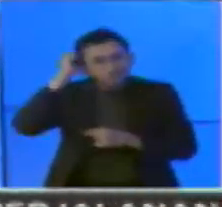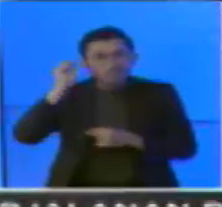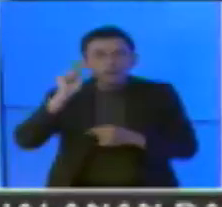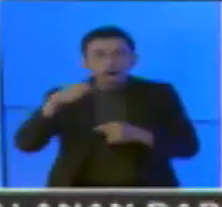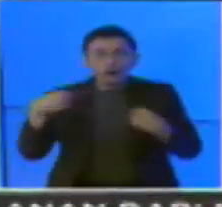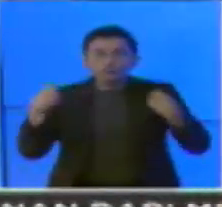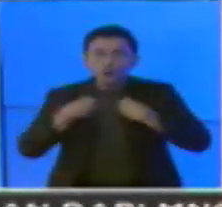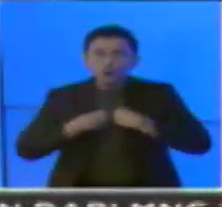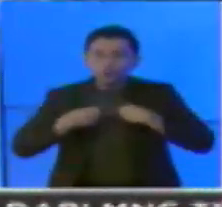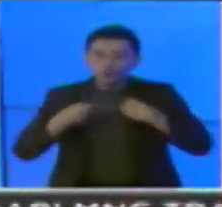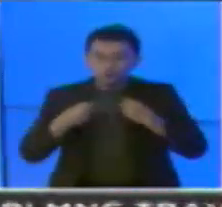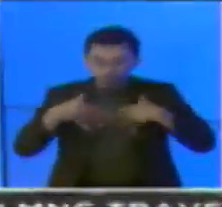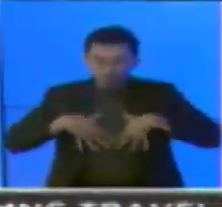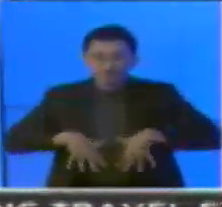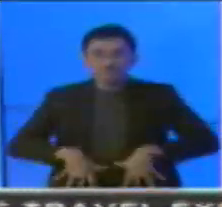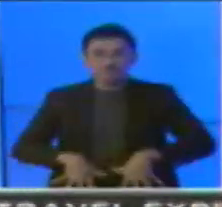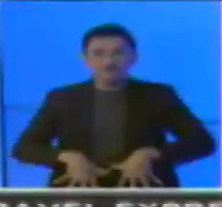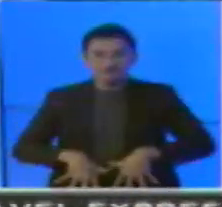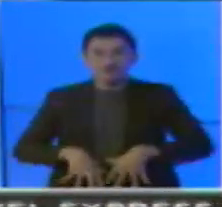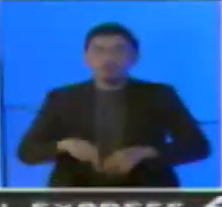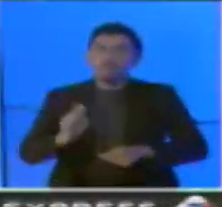serta mengumpulkan sampah dan barang bekas.